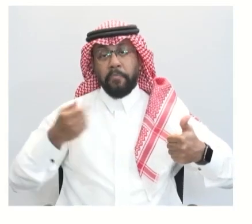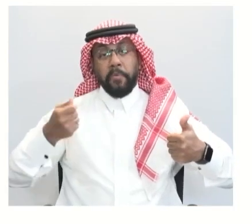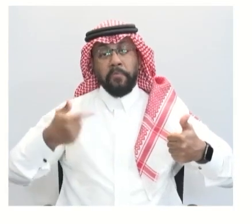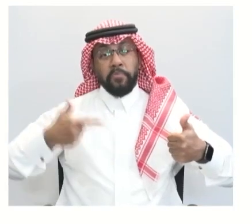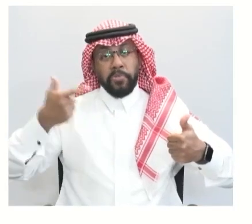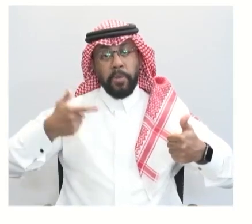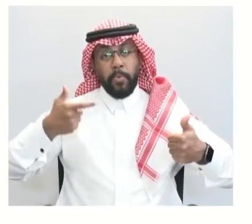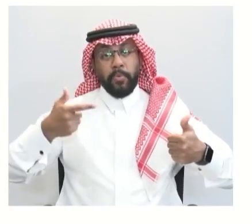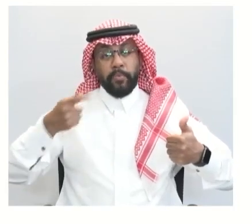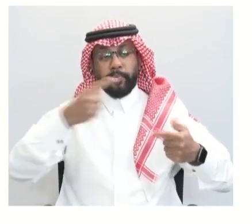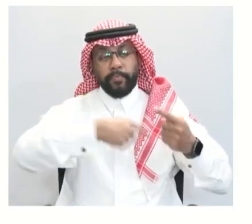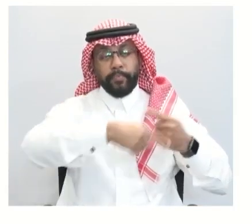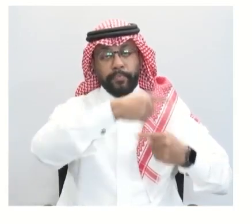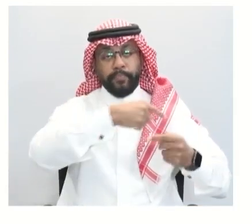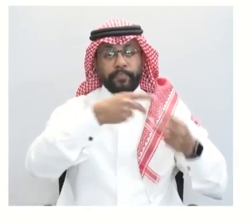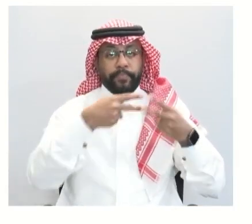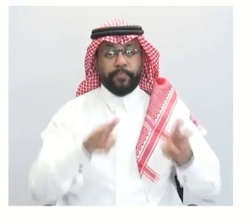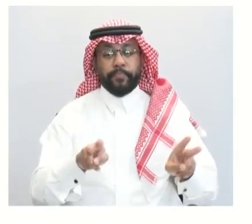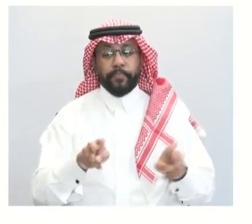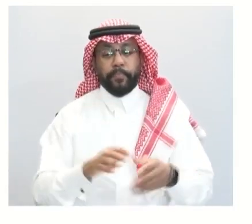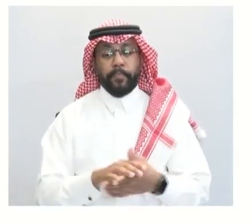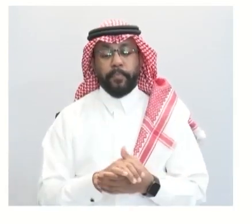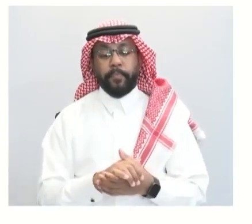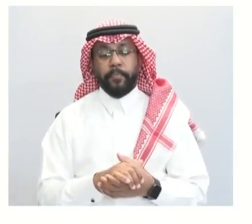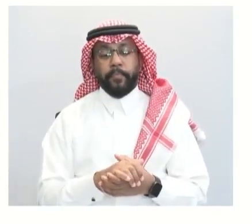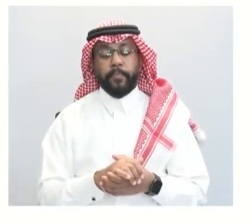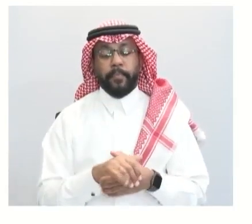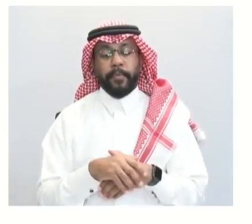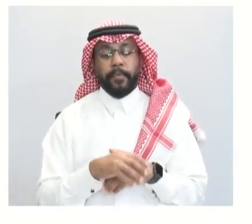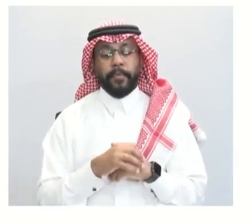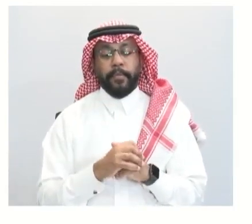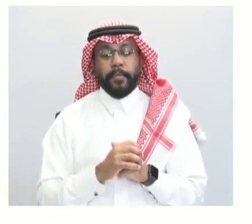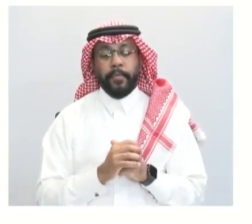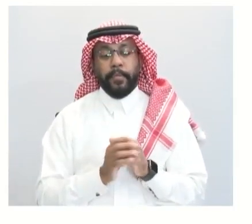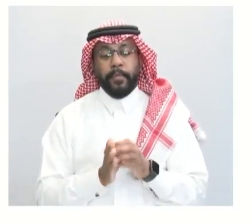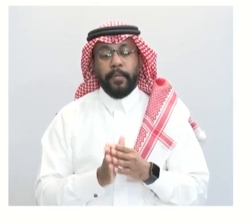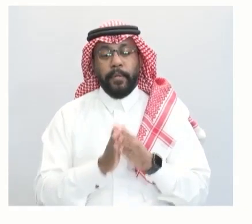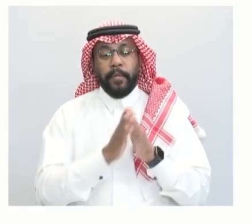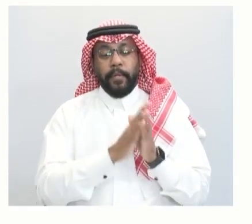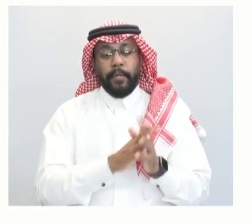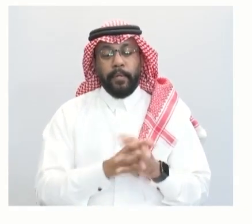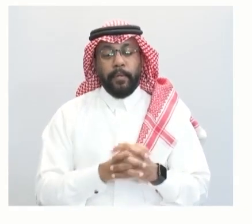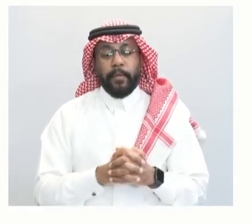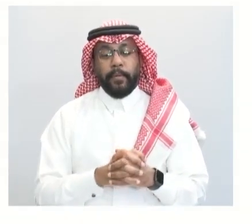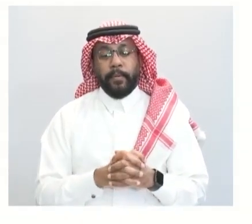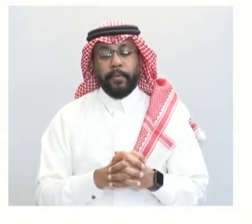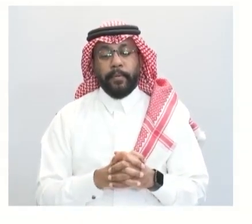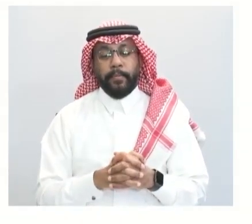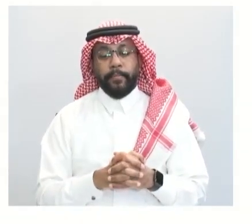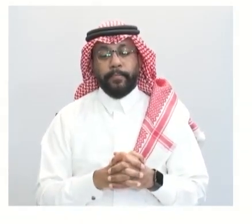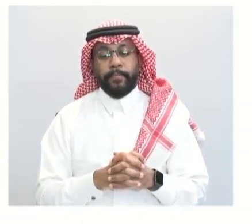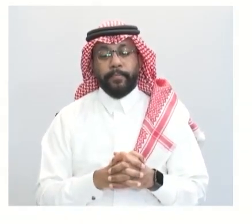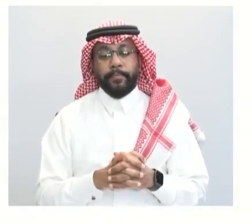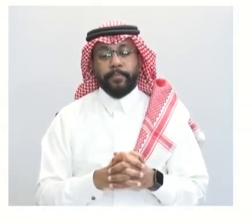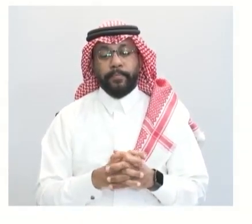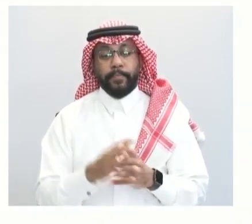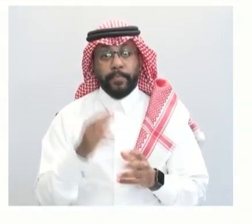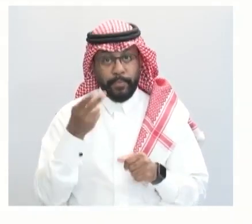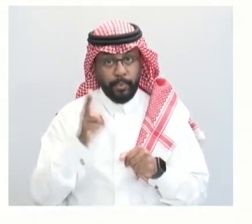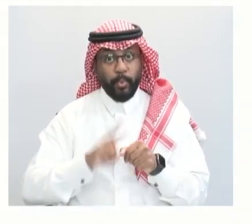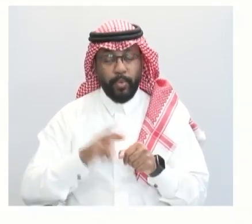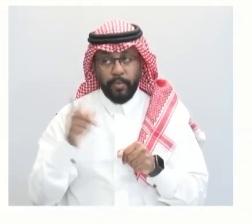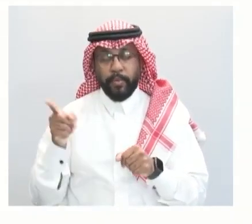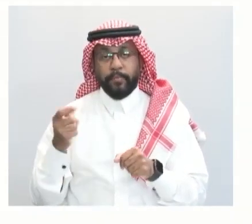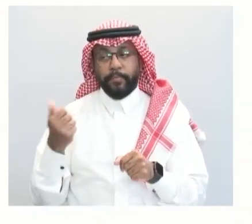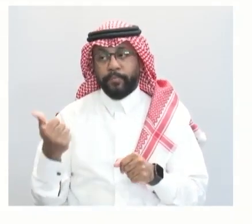الاجابه نعم طيب الان هنا نلاحظ يا ابطال عند عبد النقود ماذا نلاحظ ان